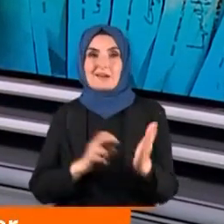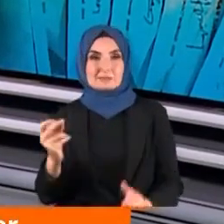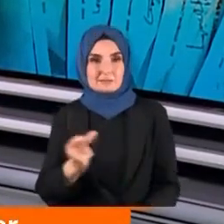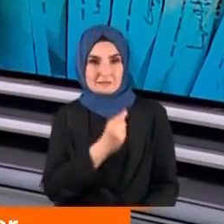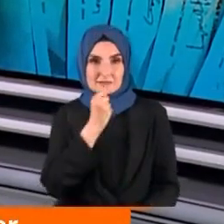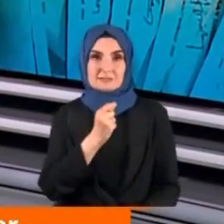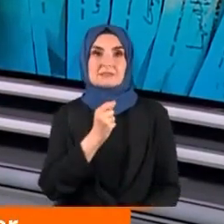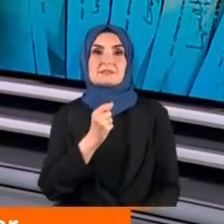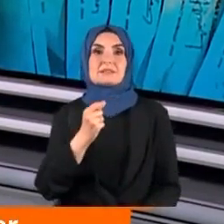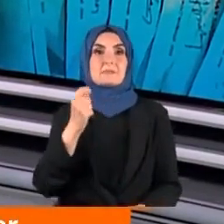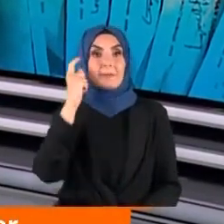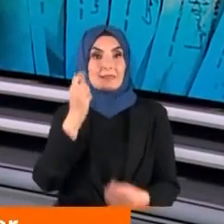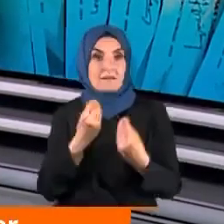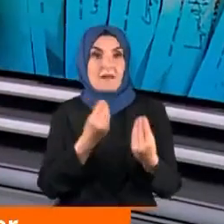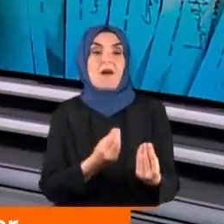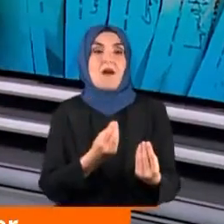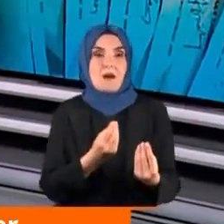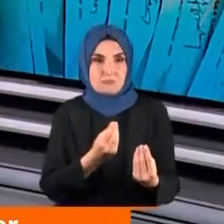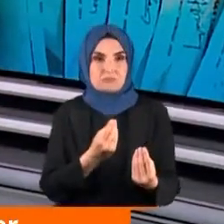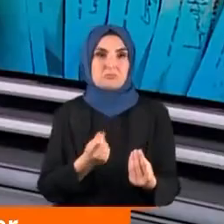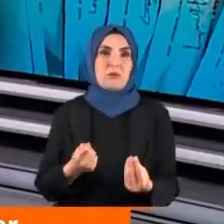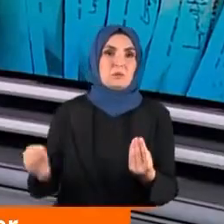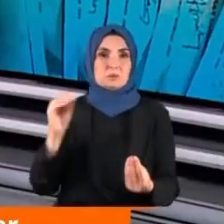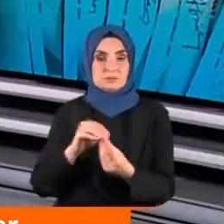spekülatif fiyat artışları yapan emlakçılar denetime takıldı.